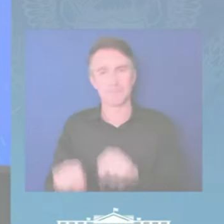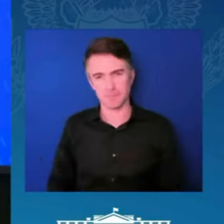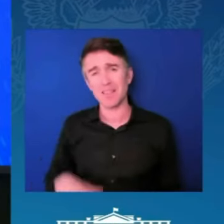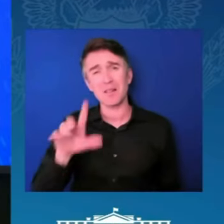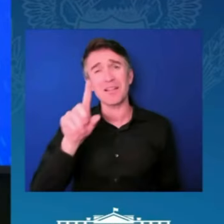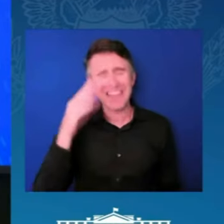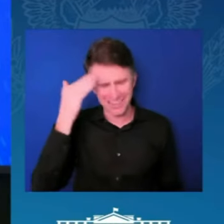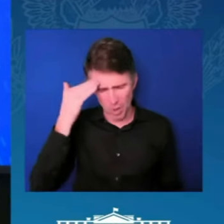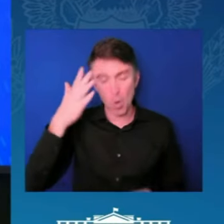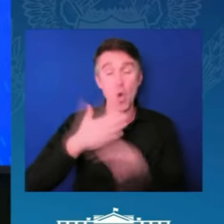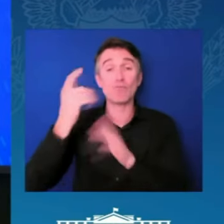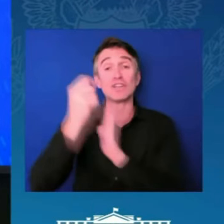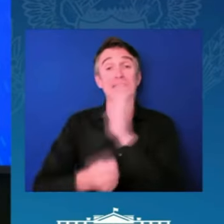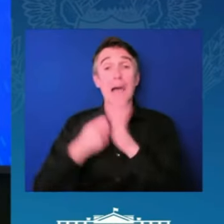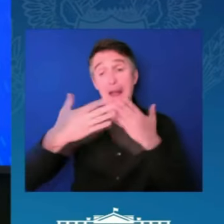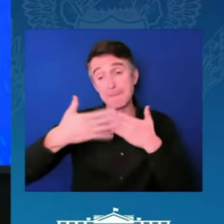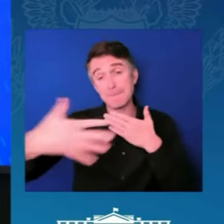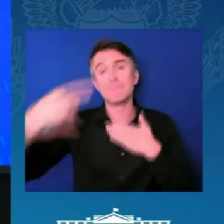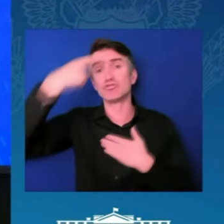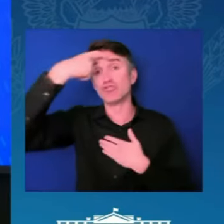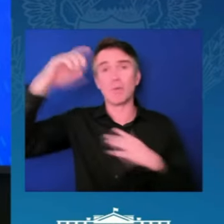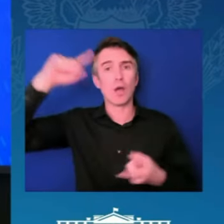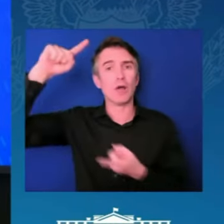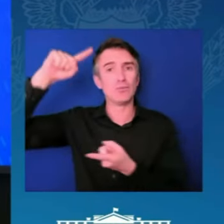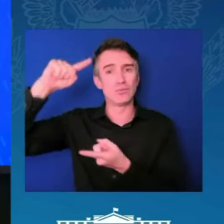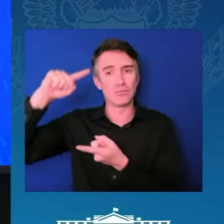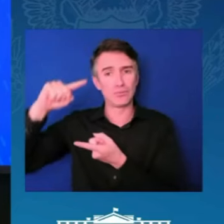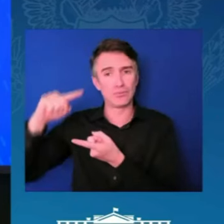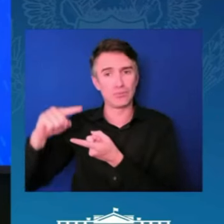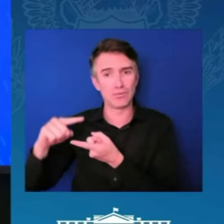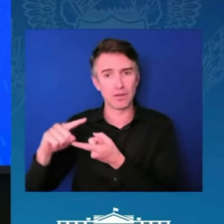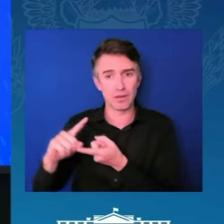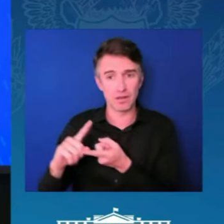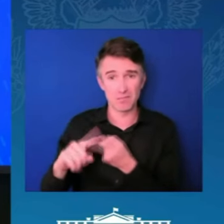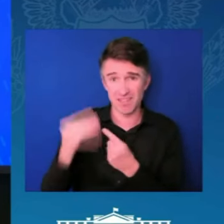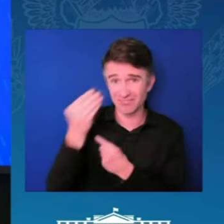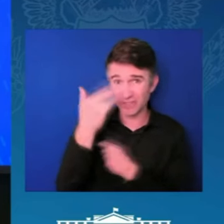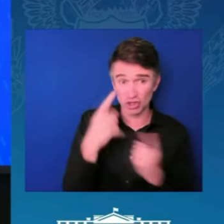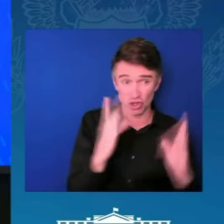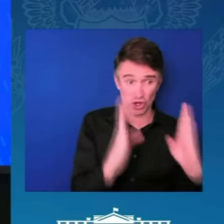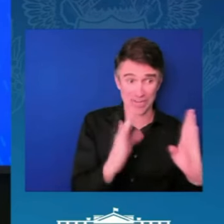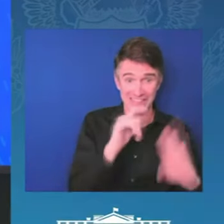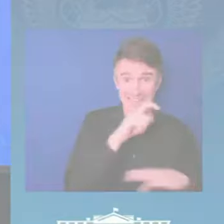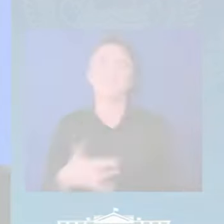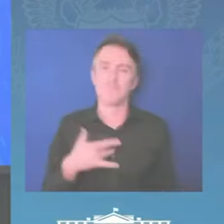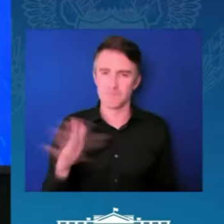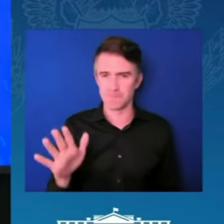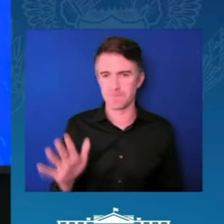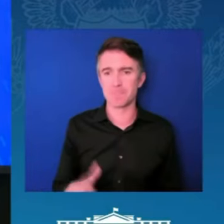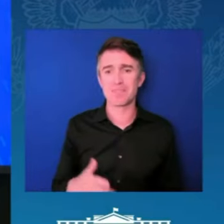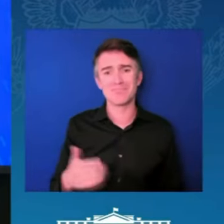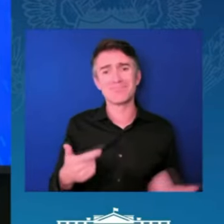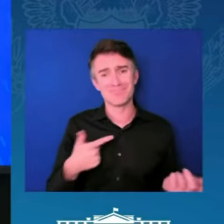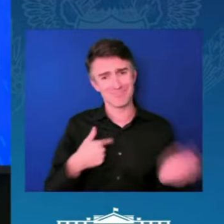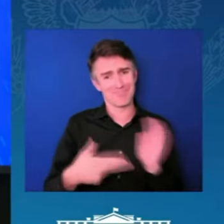en captivité signifie n'avoir aucun contrôle sur son esprit, son corps ou son âme. Vous n'avez absolument aucun contrôle sur ce qui vous arrive. Tous vos